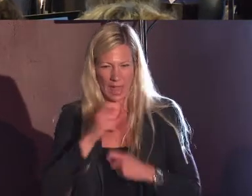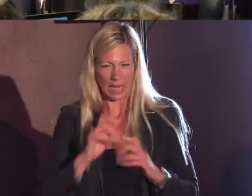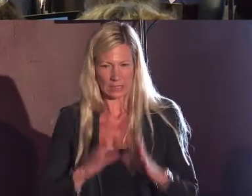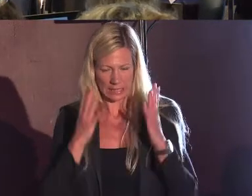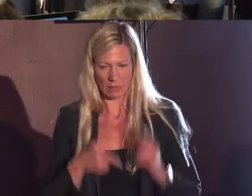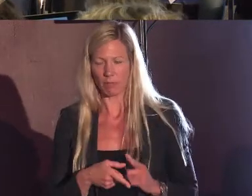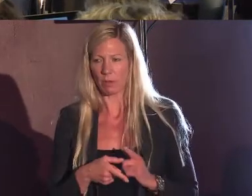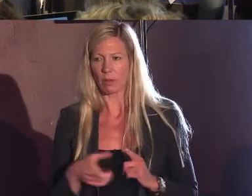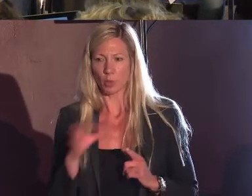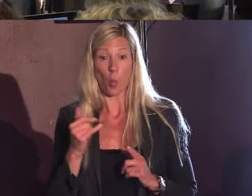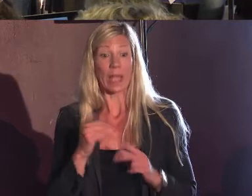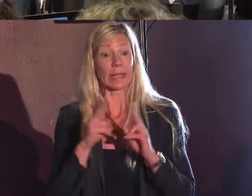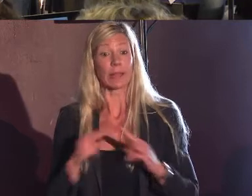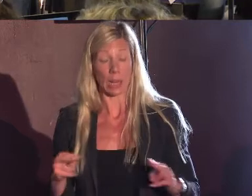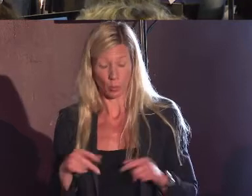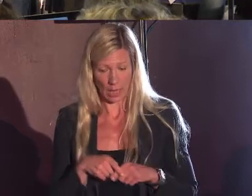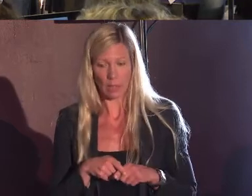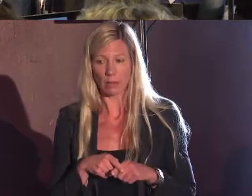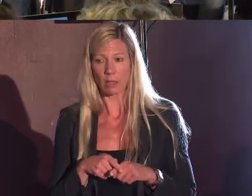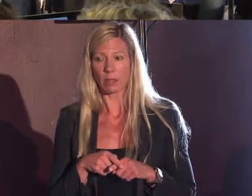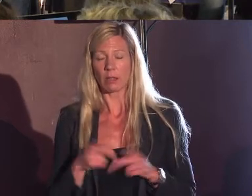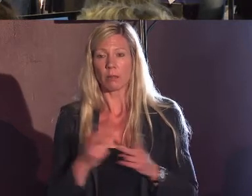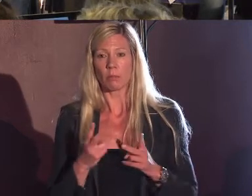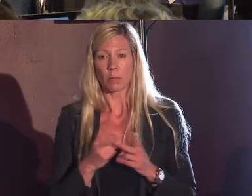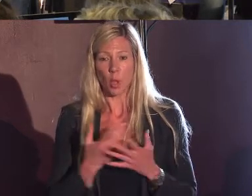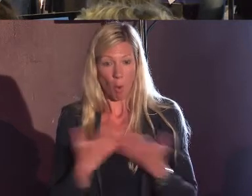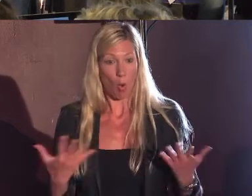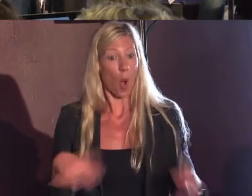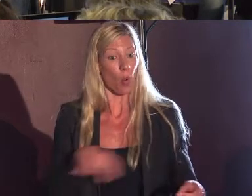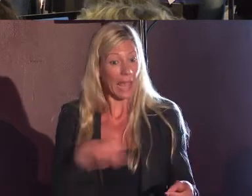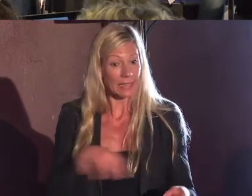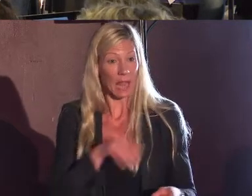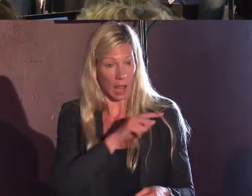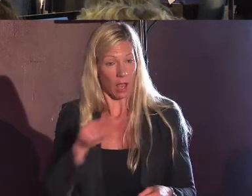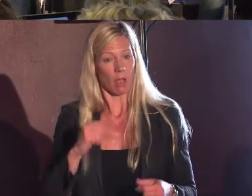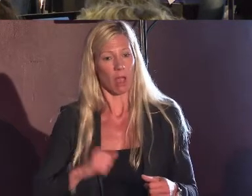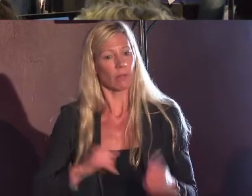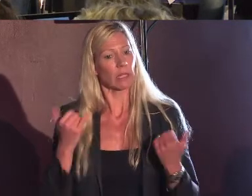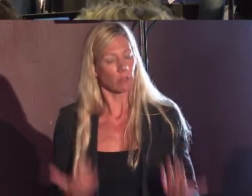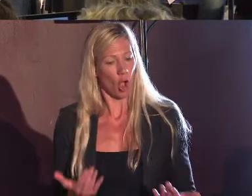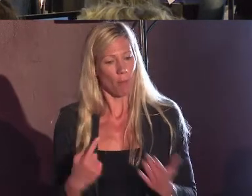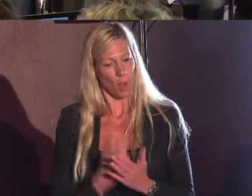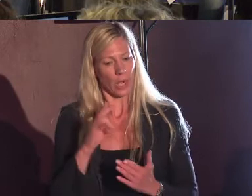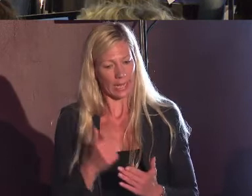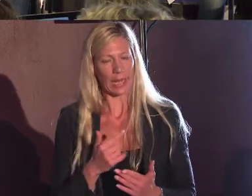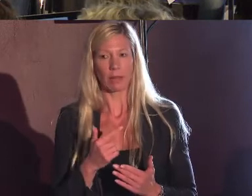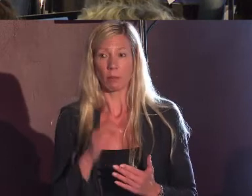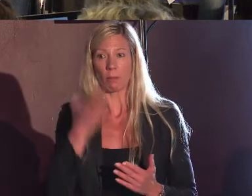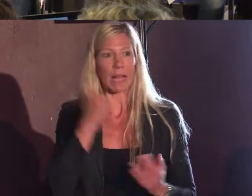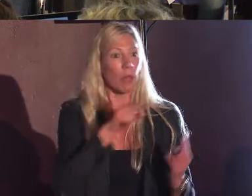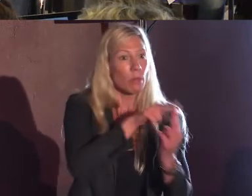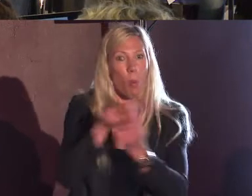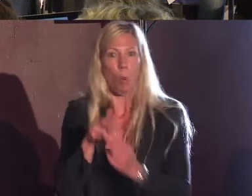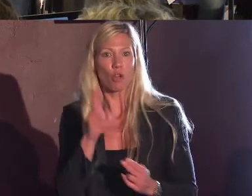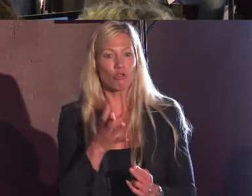näringsliv så att säga, och då internationellt. Så att många orkestrar använder ju idag möjligheten att nå ny publik genom